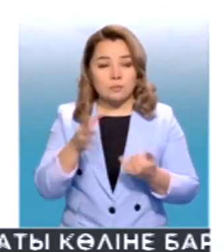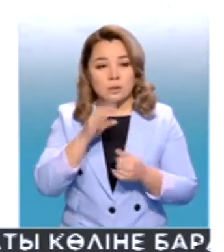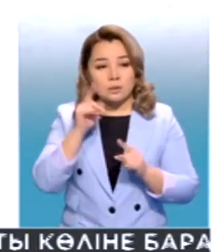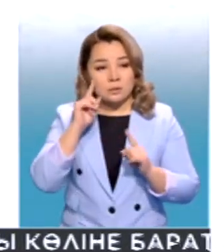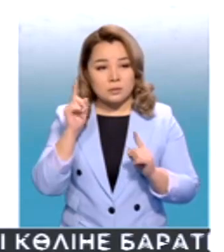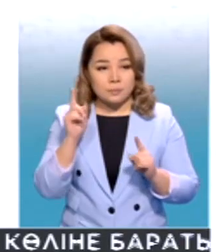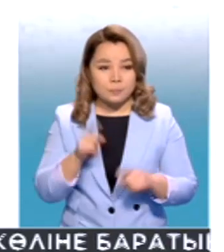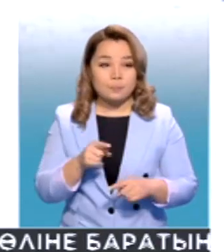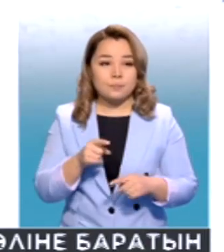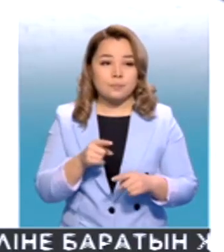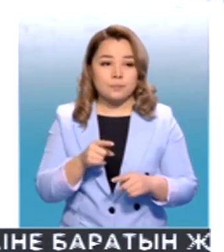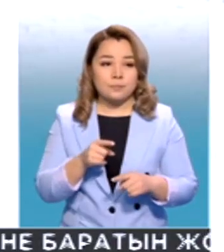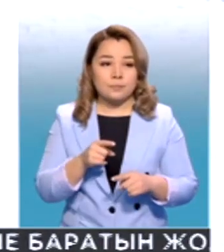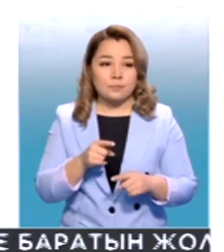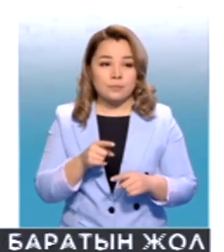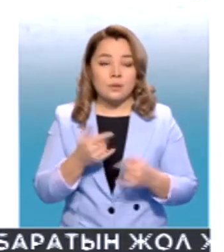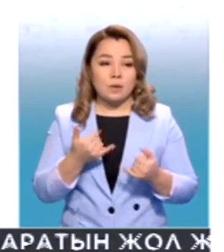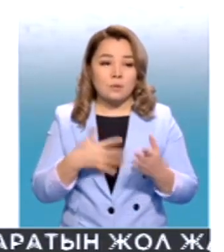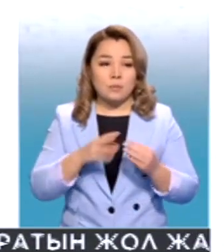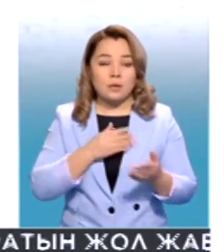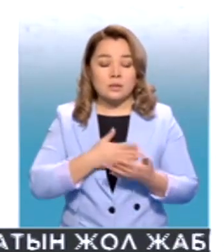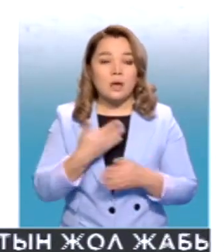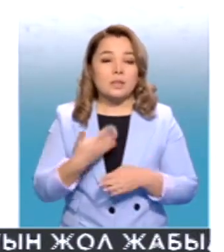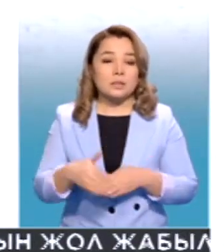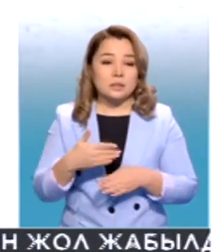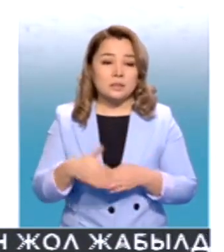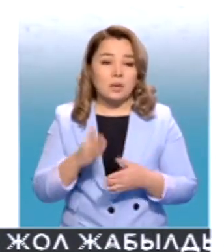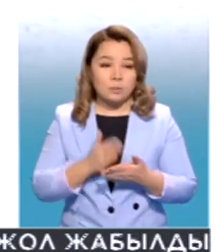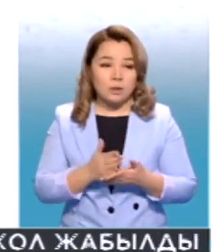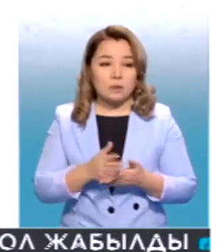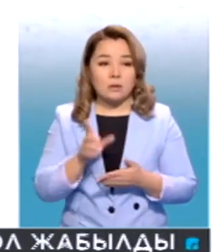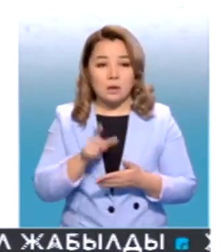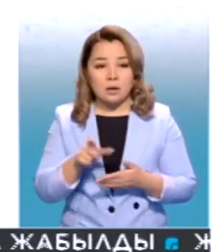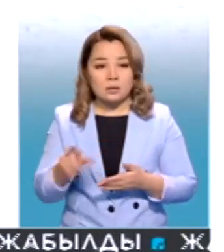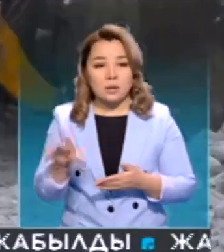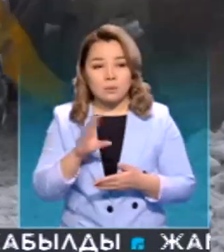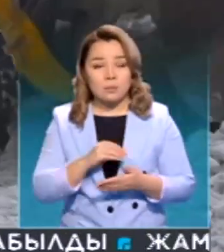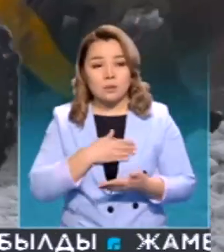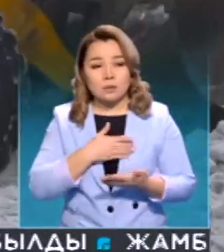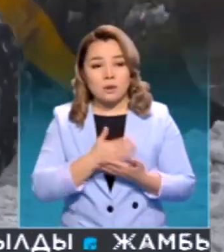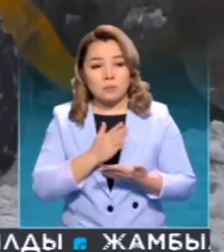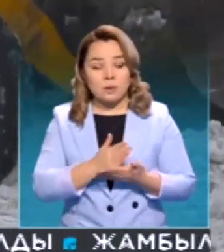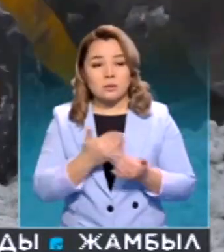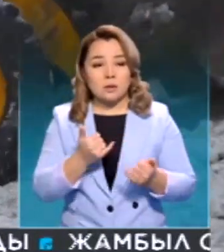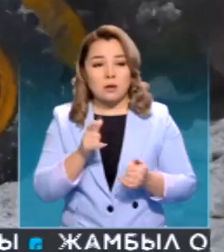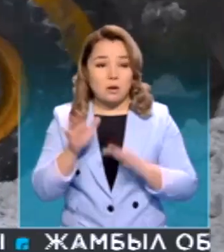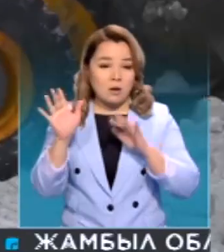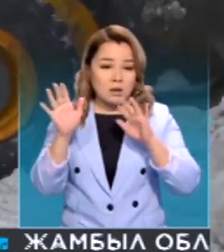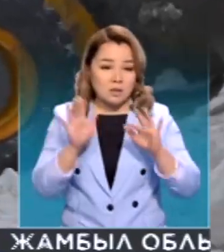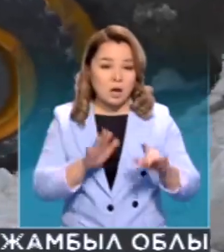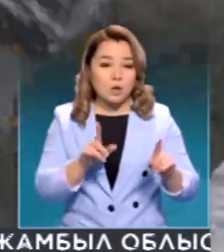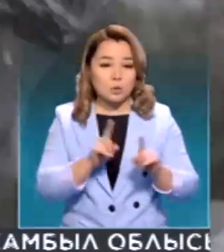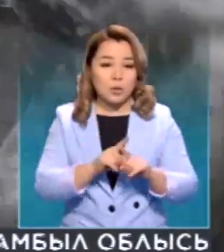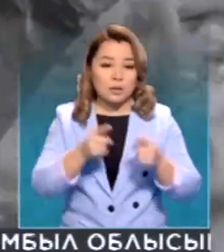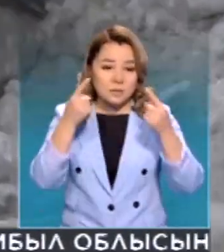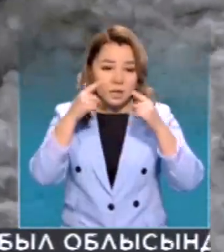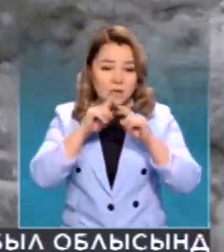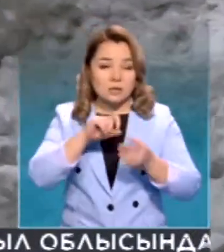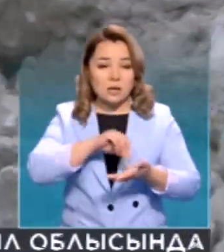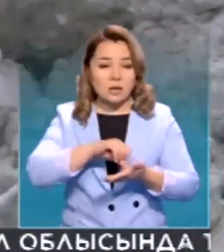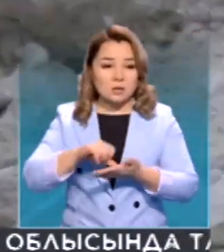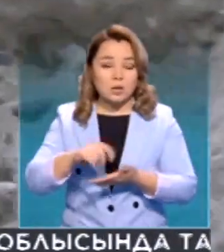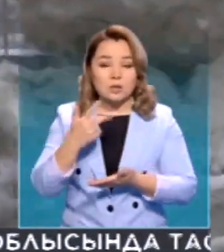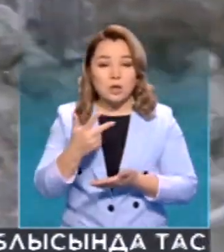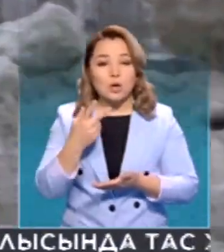істейді. Мен бәрінің кредиті бар, ана мұнасы бар, баладарын оқытады. Қар қалың жауғанда техника тізгіндегендер